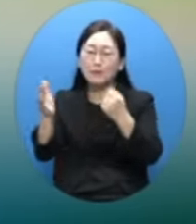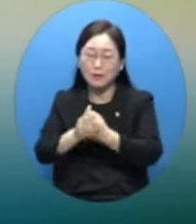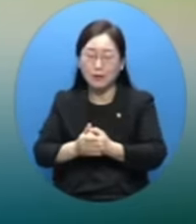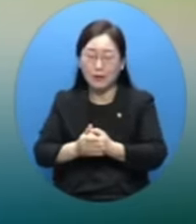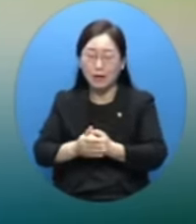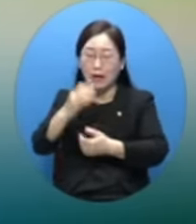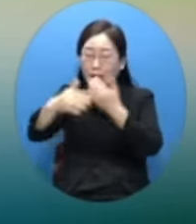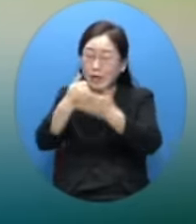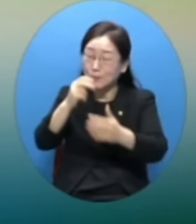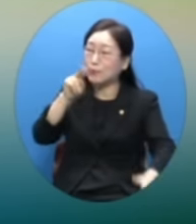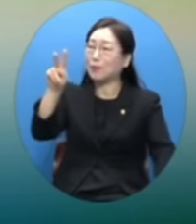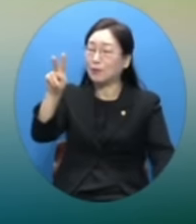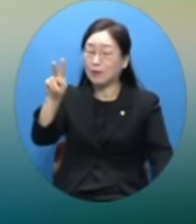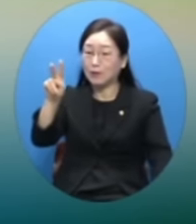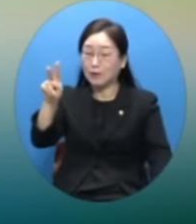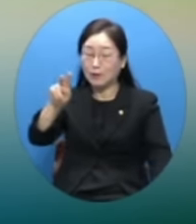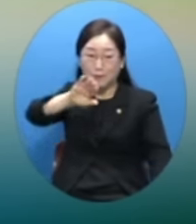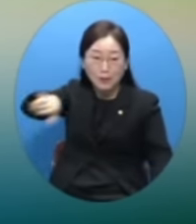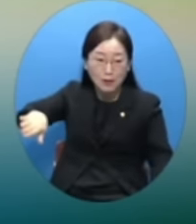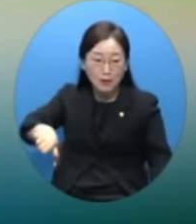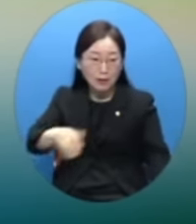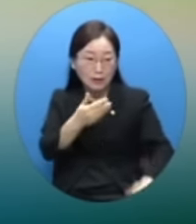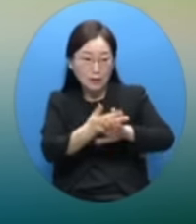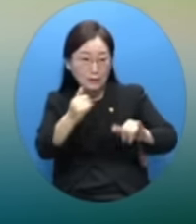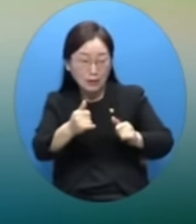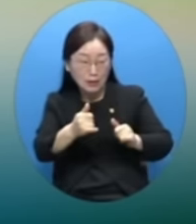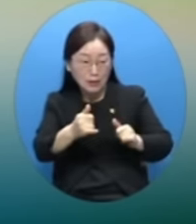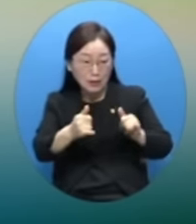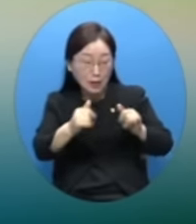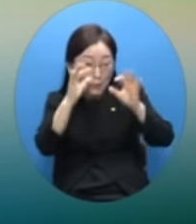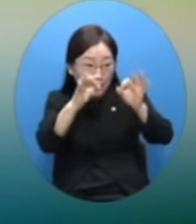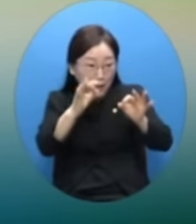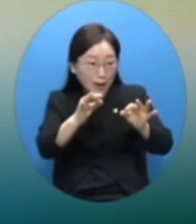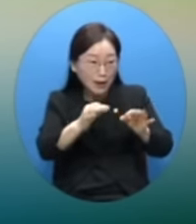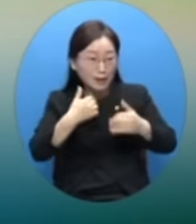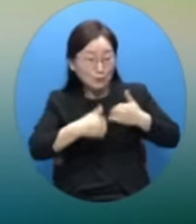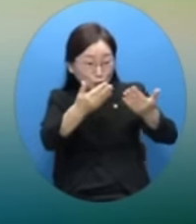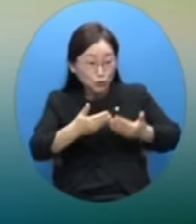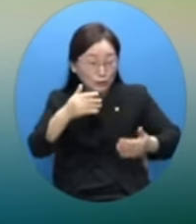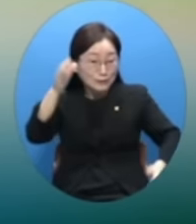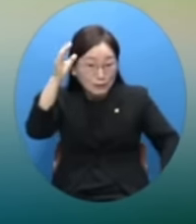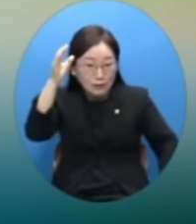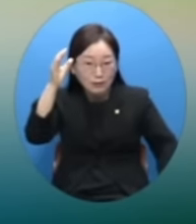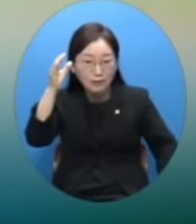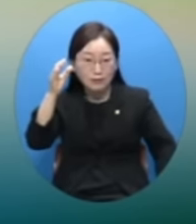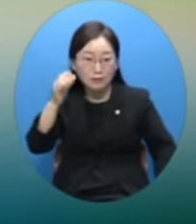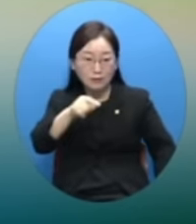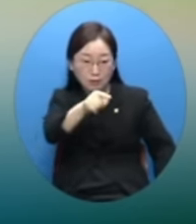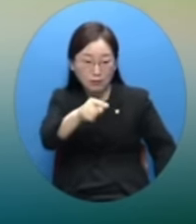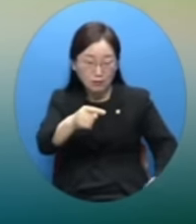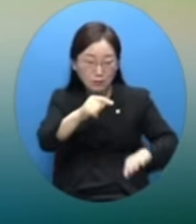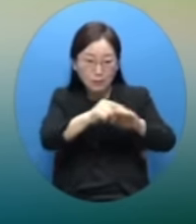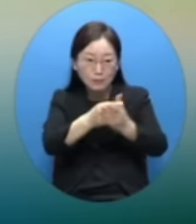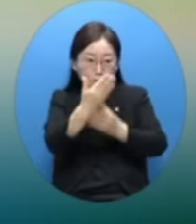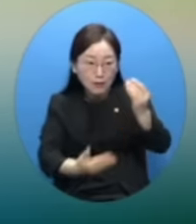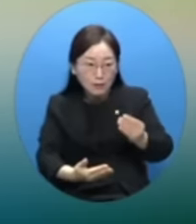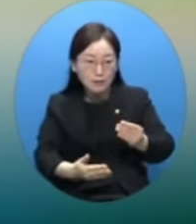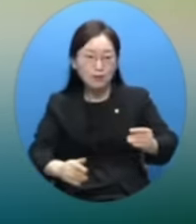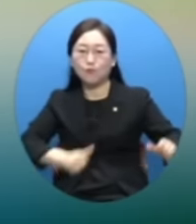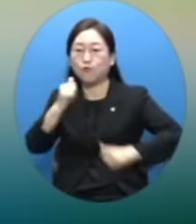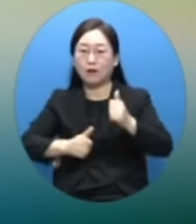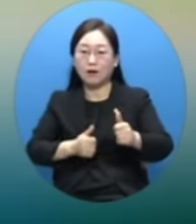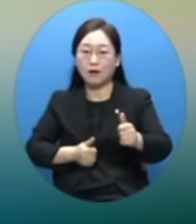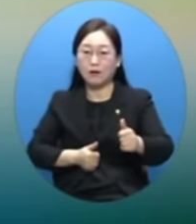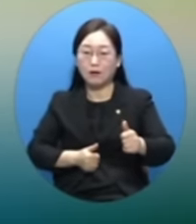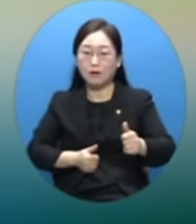전에 다른 사람들이 우리를 기쁘게 해주기를 기대한다. 그리고는 그들이 우리를 실망시켰다고 화를 낸다. 그때